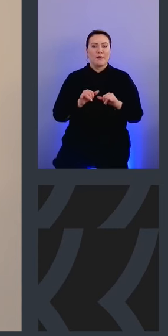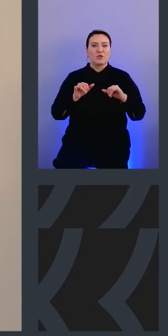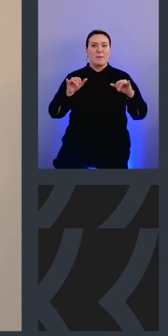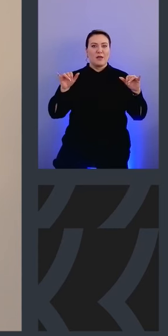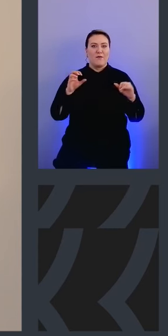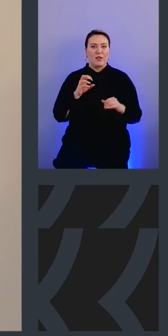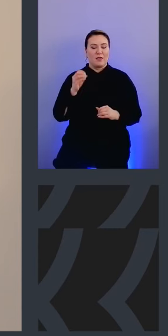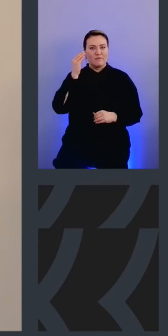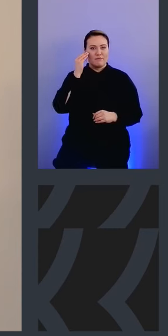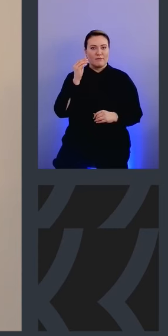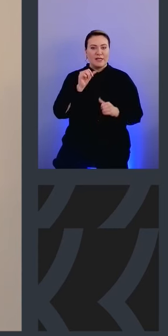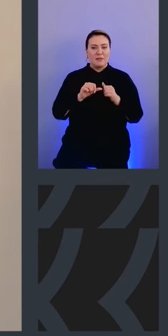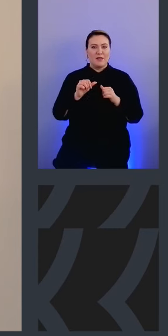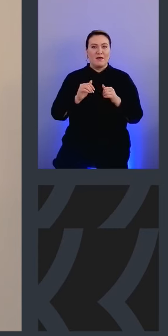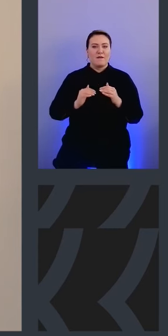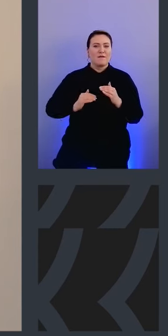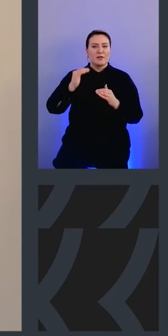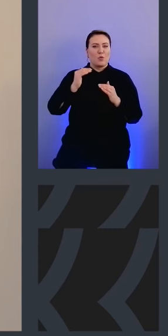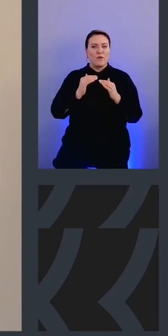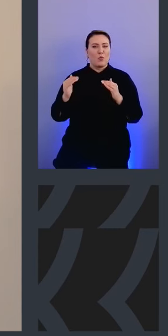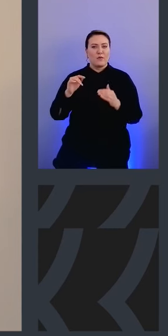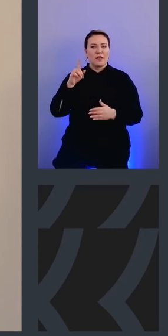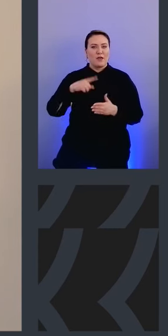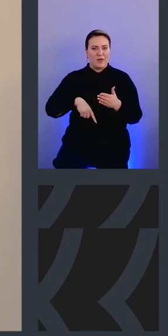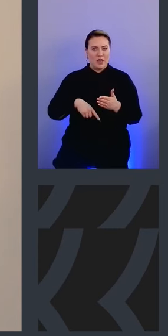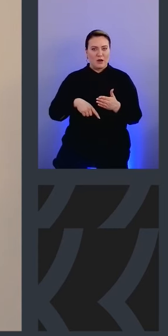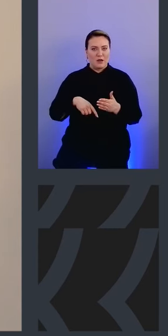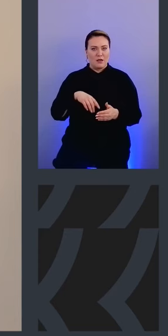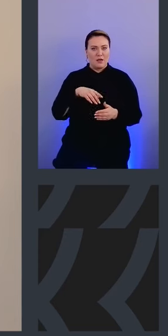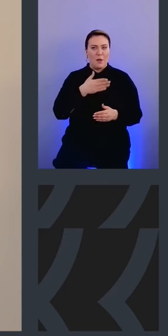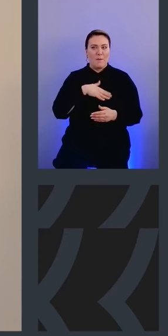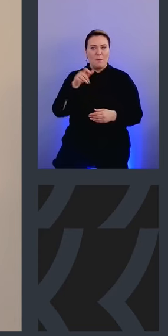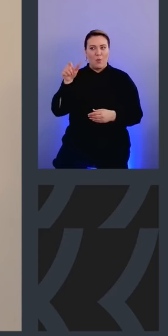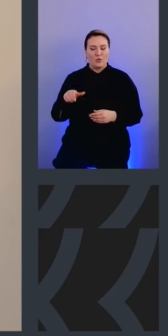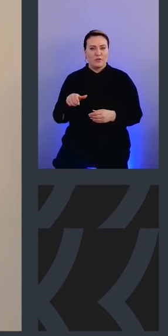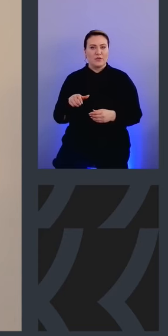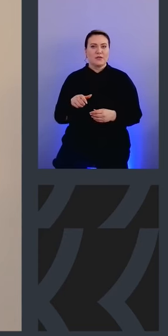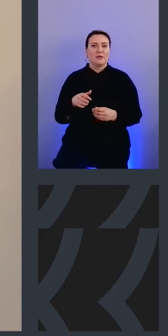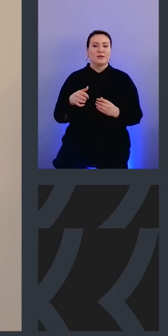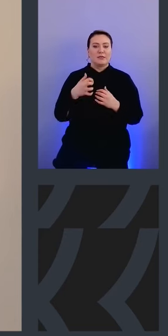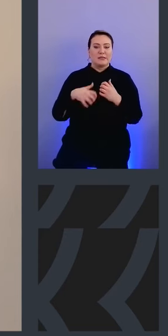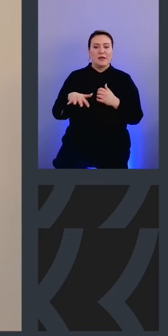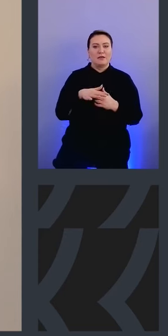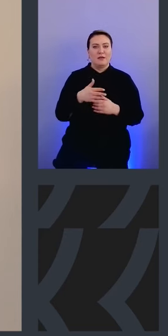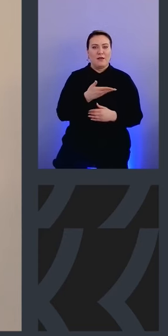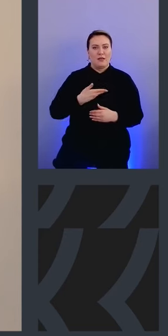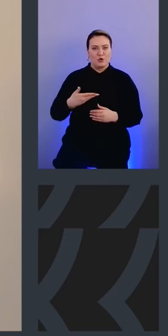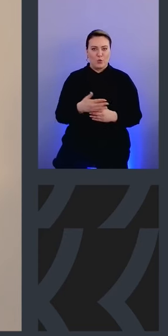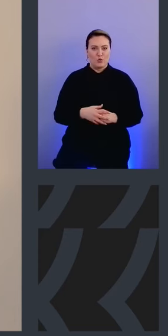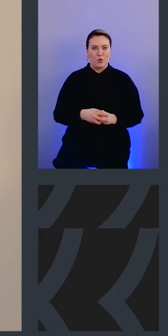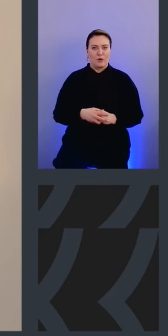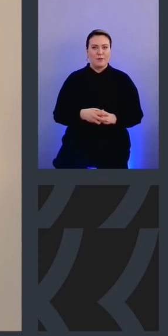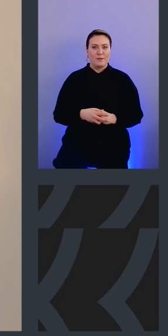масштабирование именно высокого уровня доверия пользователя к аутентификации среди нашей аудитории.